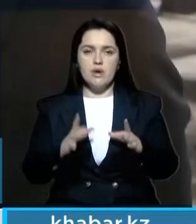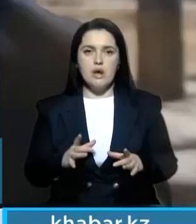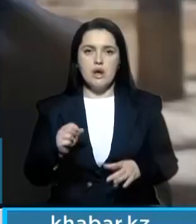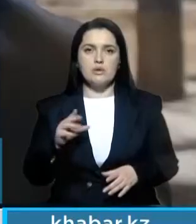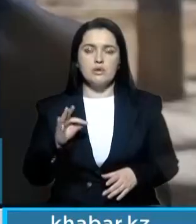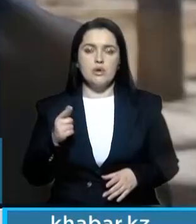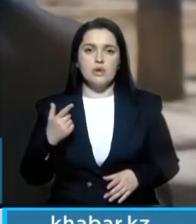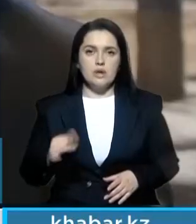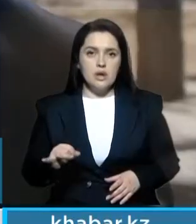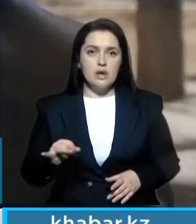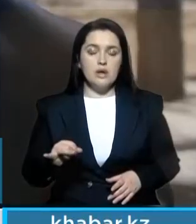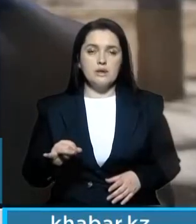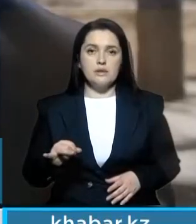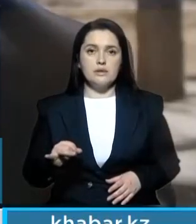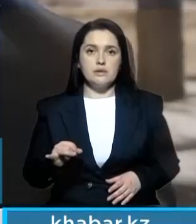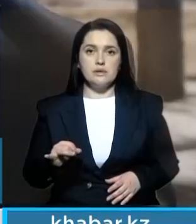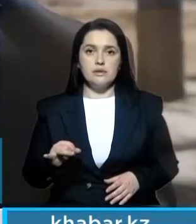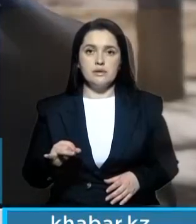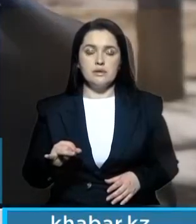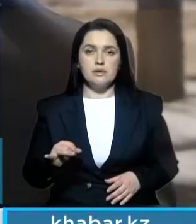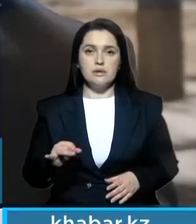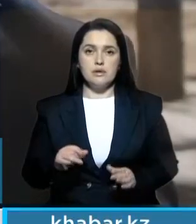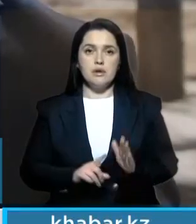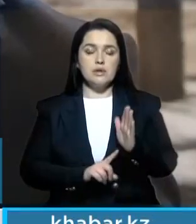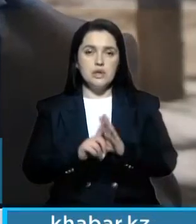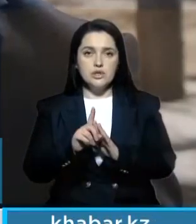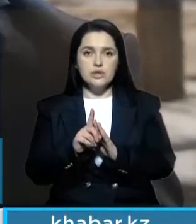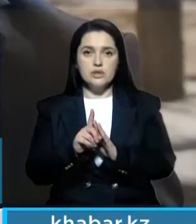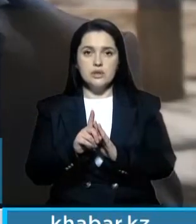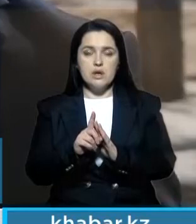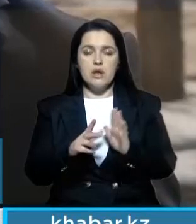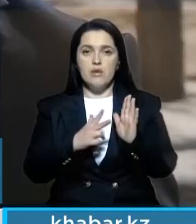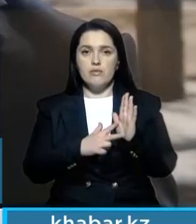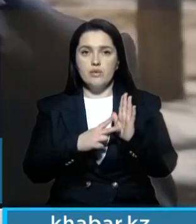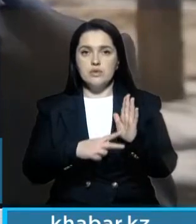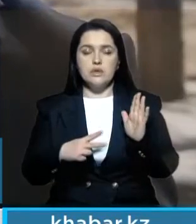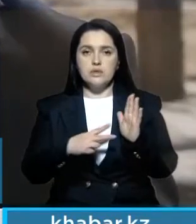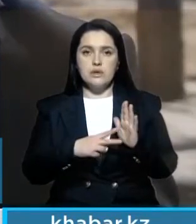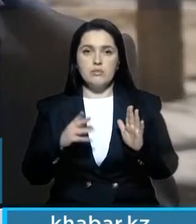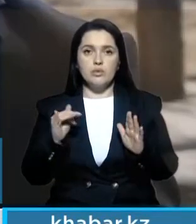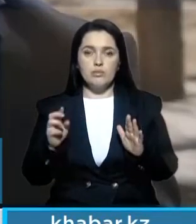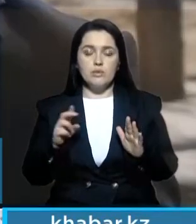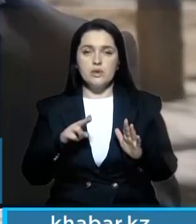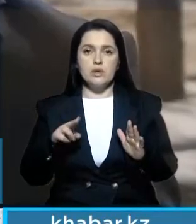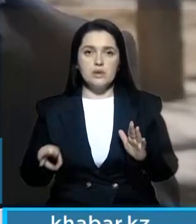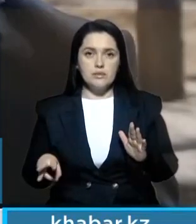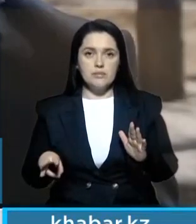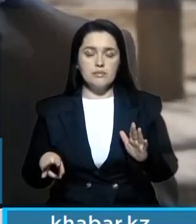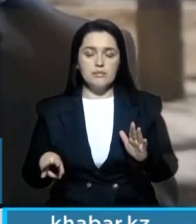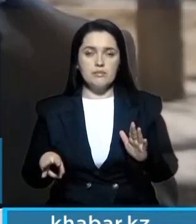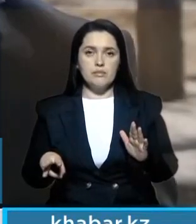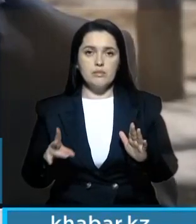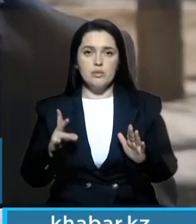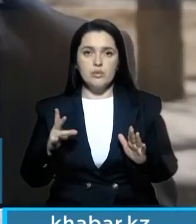регионе. На сегодняшний день мы начинаем с объема 8,7 кубокилометров, но